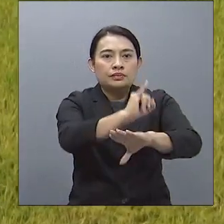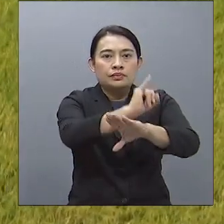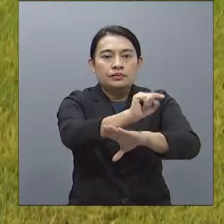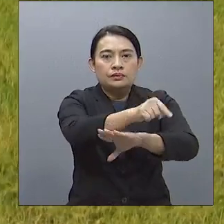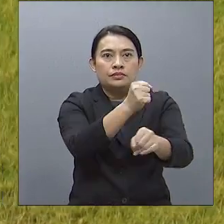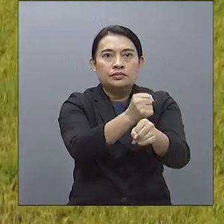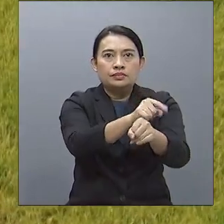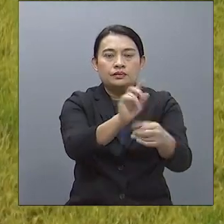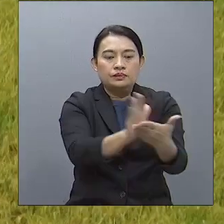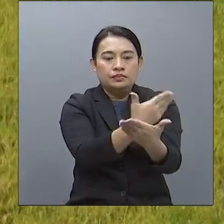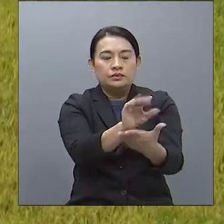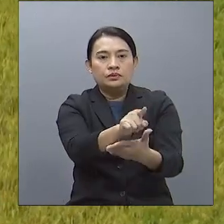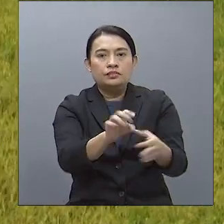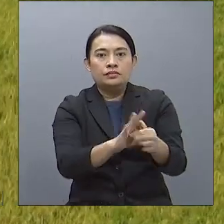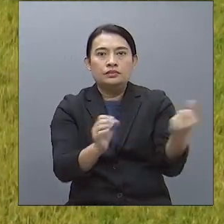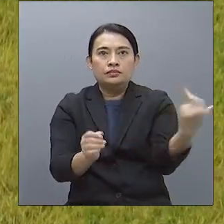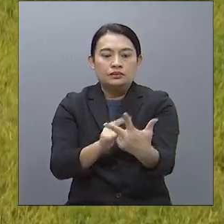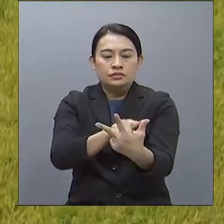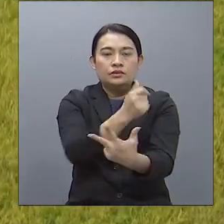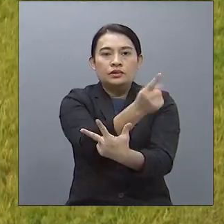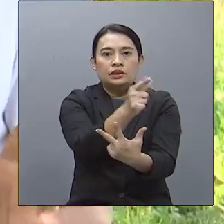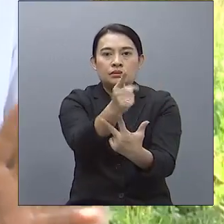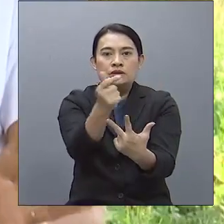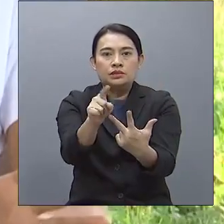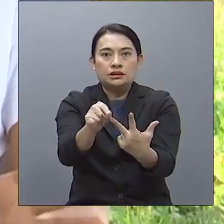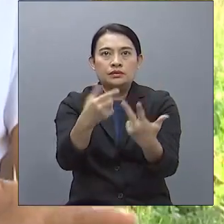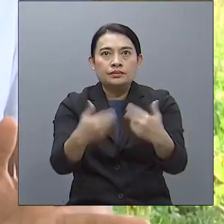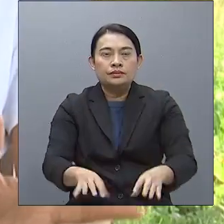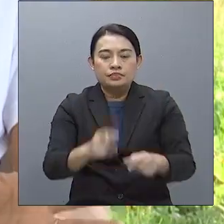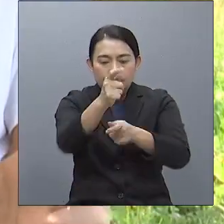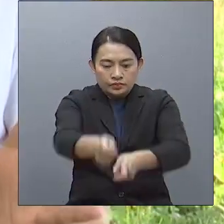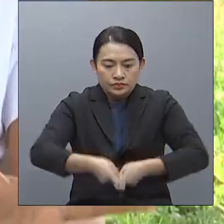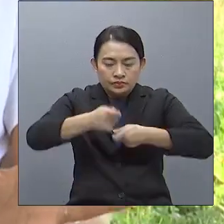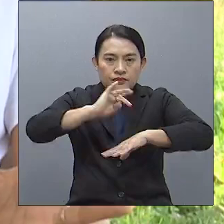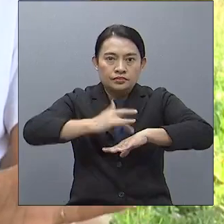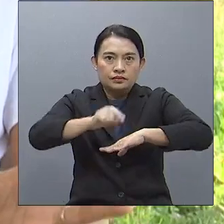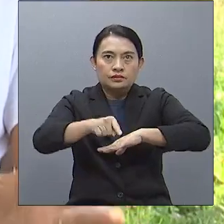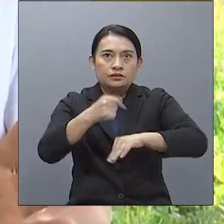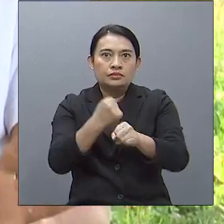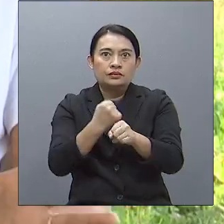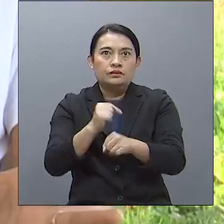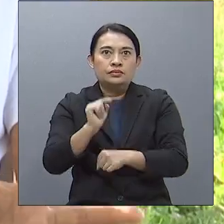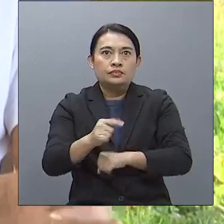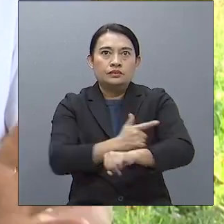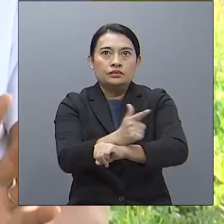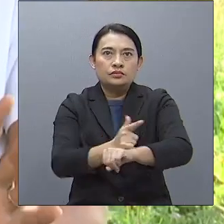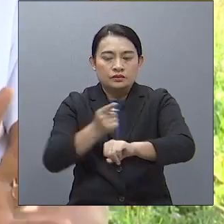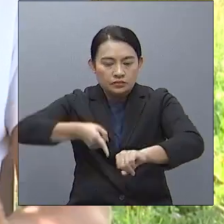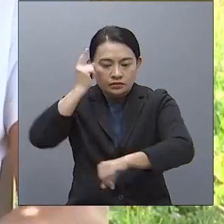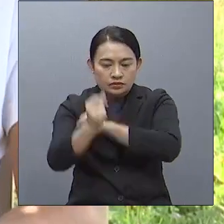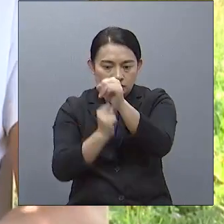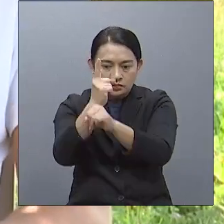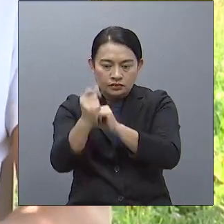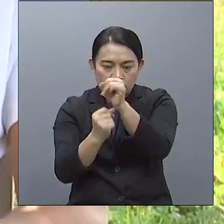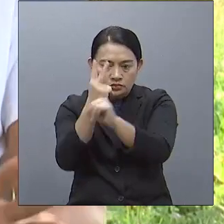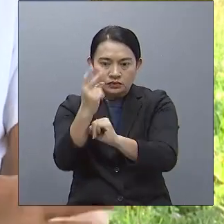35ไร่ก็จะแบ่งเป็น3แปลงนะครับแปลงละ11ไร่แน่นอนเกษตรอินทรีย์ผมว่ามันต้องทุกส่วนเกษตรคงต้องใช้เวลาเป็นปีถึง2ปีหรือ